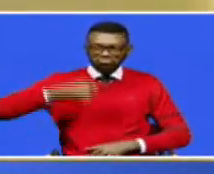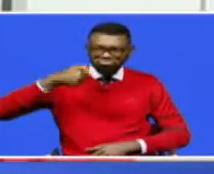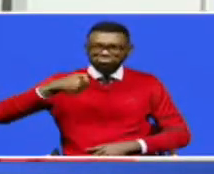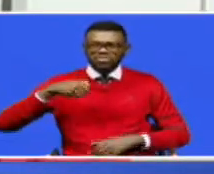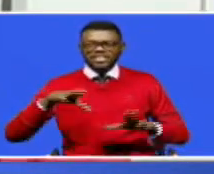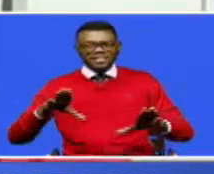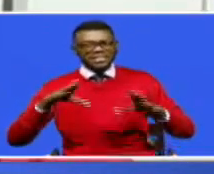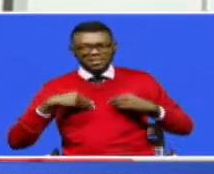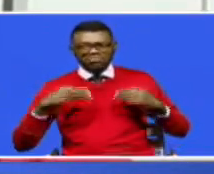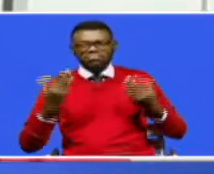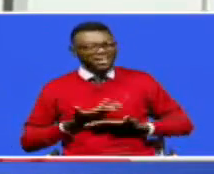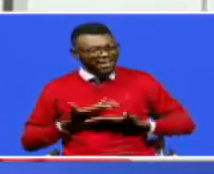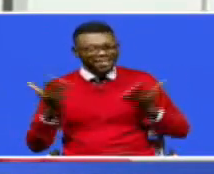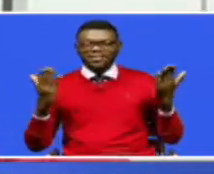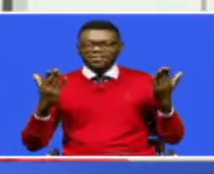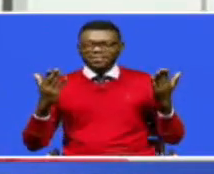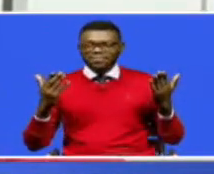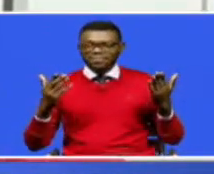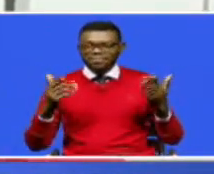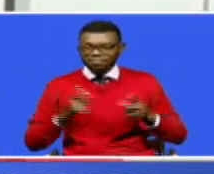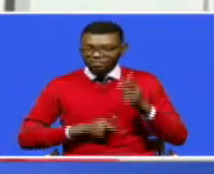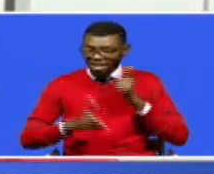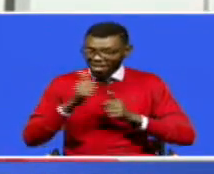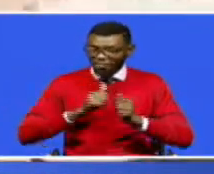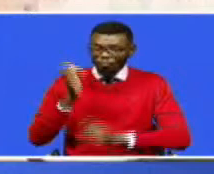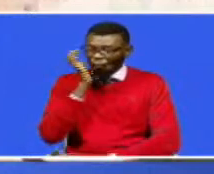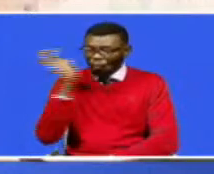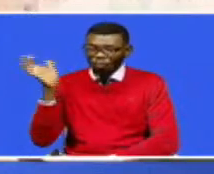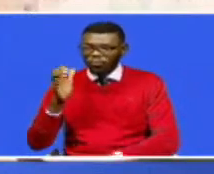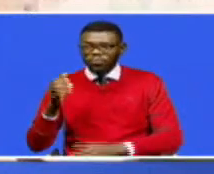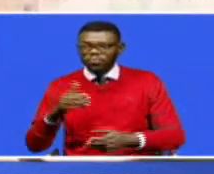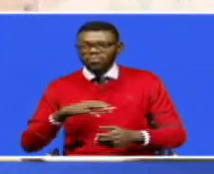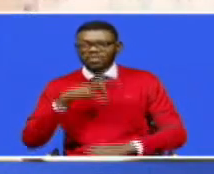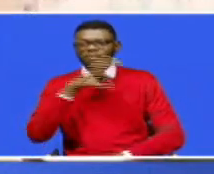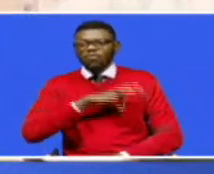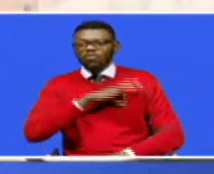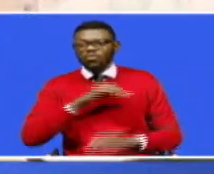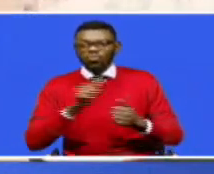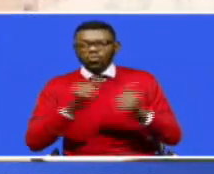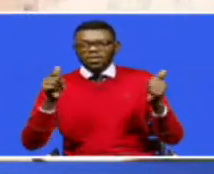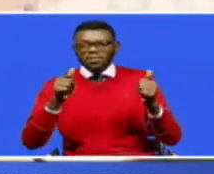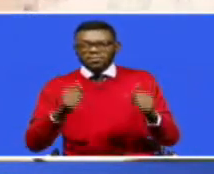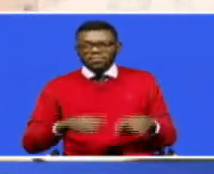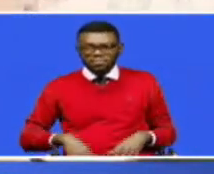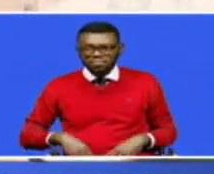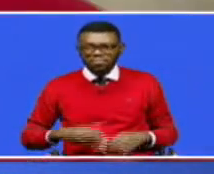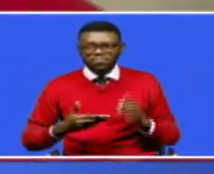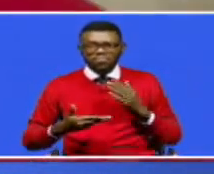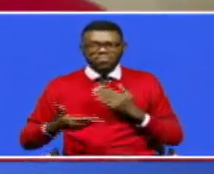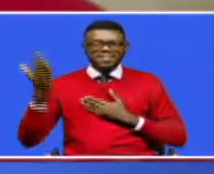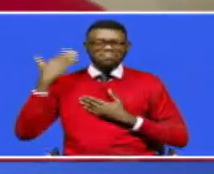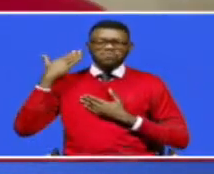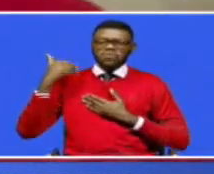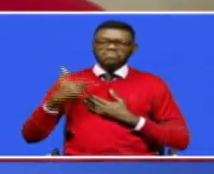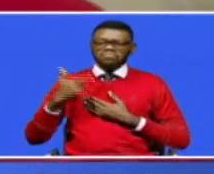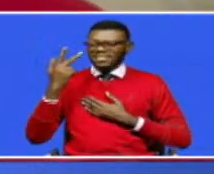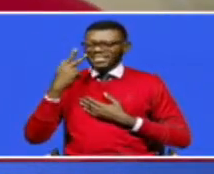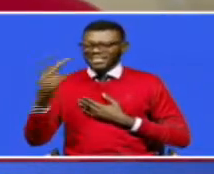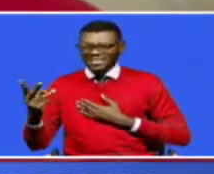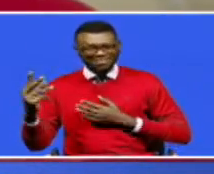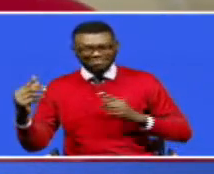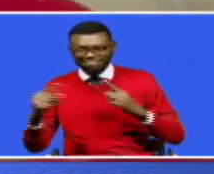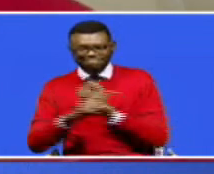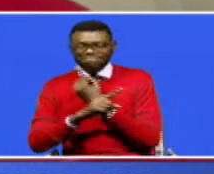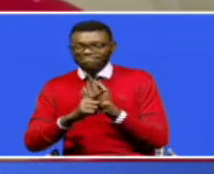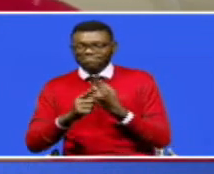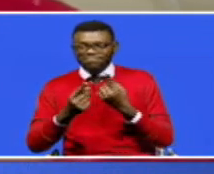vinavyotumika. Inaenda haraka. Maziwa mala hii ya kisasa inaenda haraka sana. Ile maziwa kitambo nimeishi nikijua ya kisasa, na hii ndio nimeishi